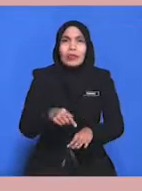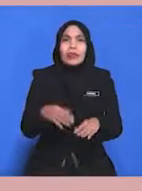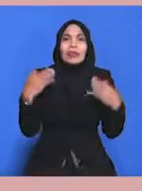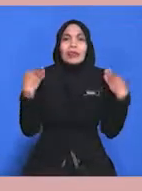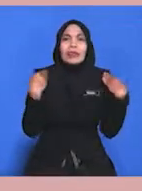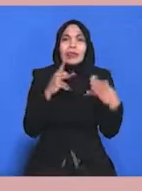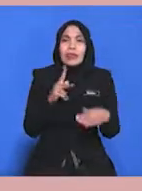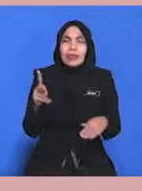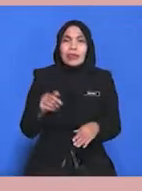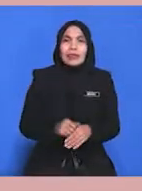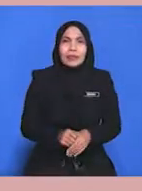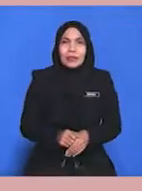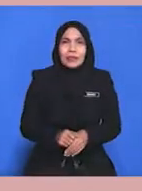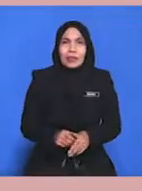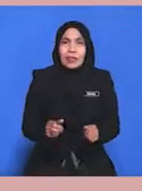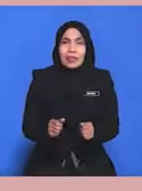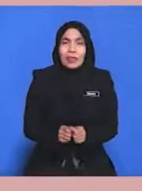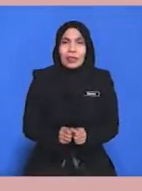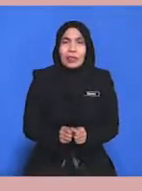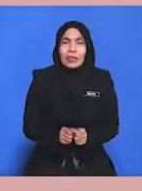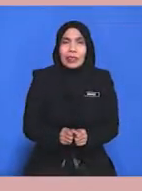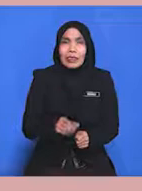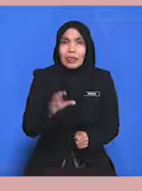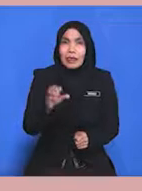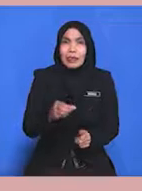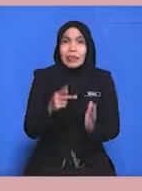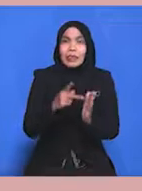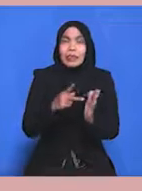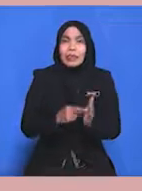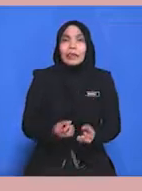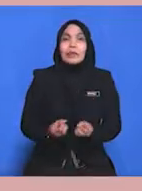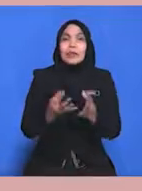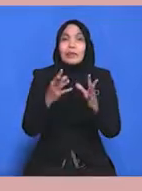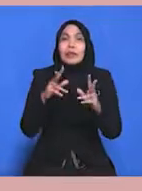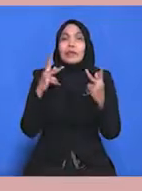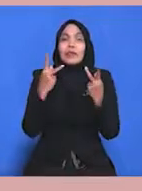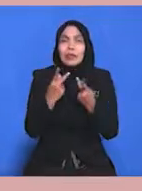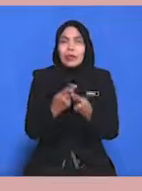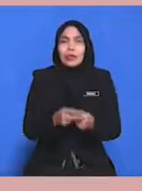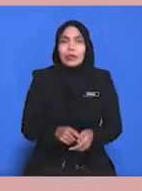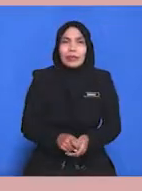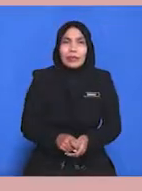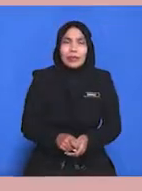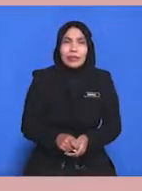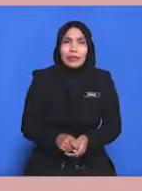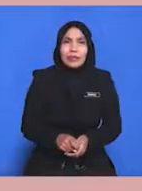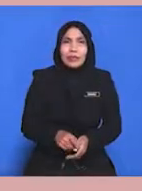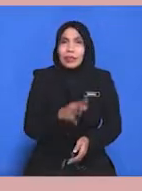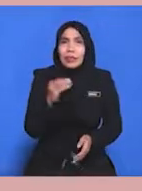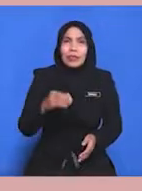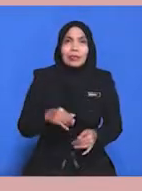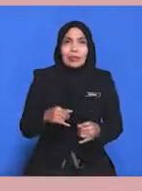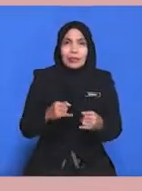kira beberapa pasukan yang bertanding atau jenis-jenis sukan yang akan dipertandingkan.